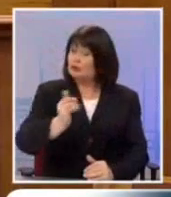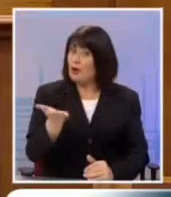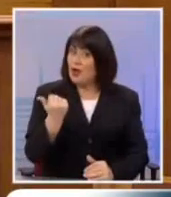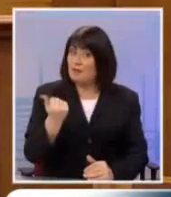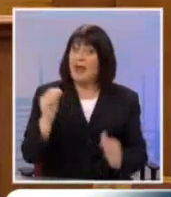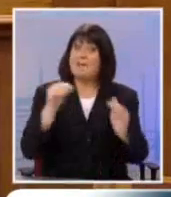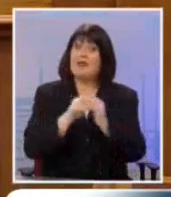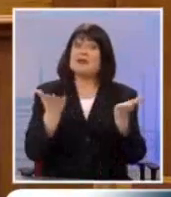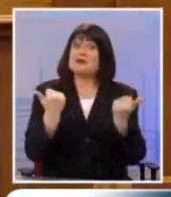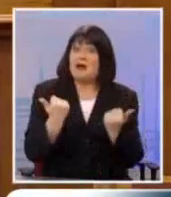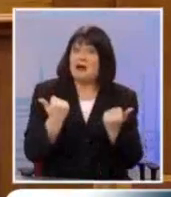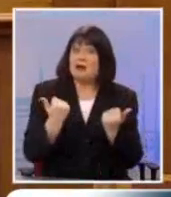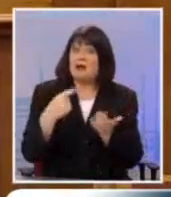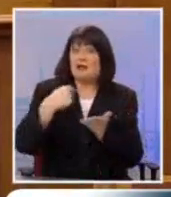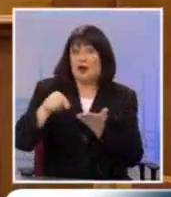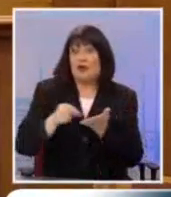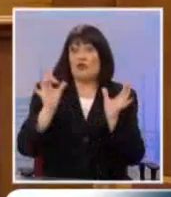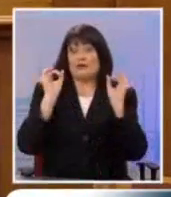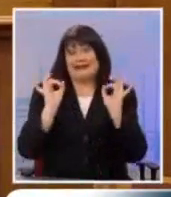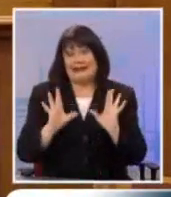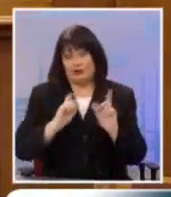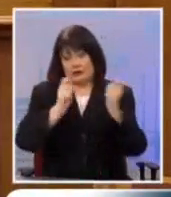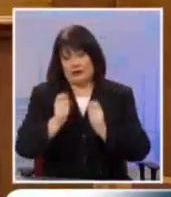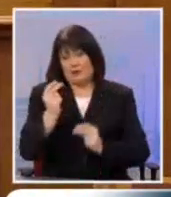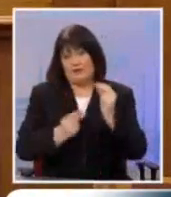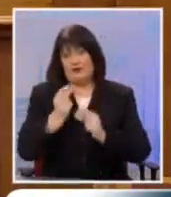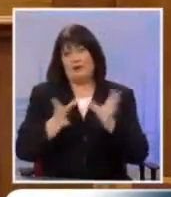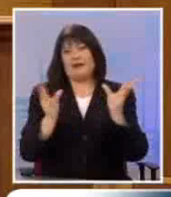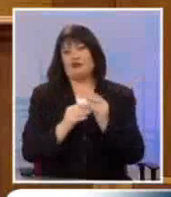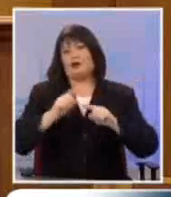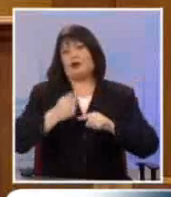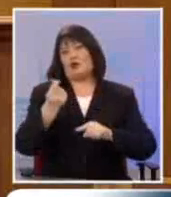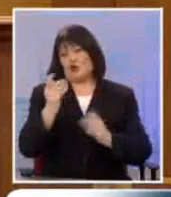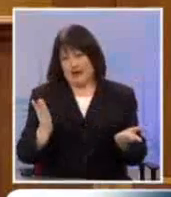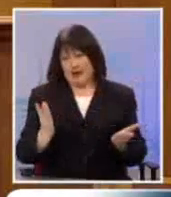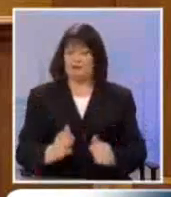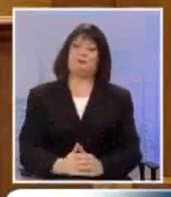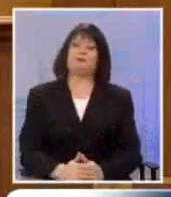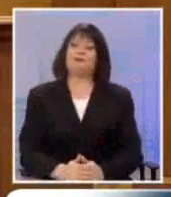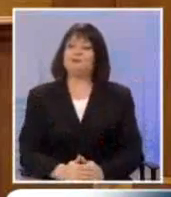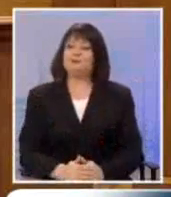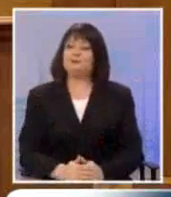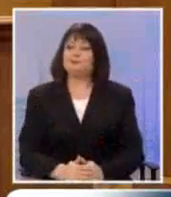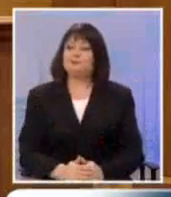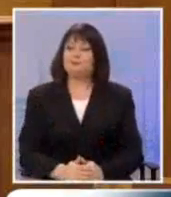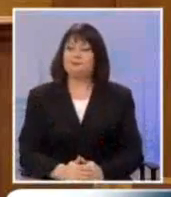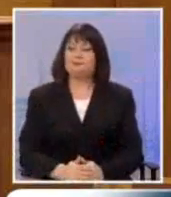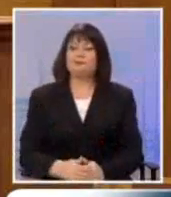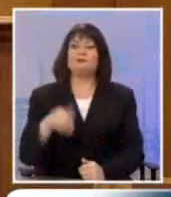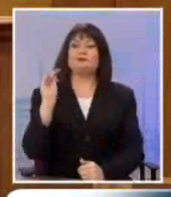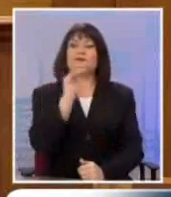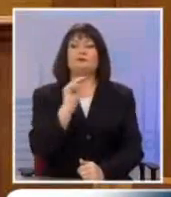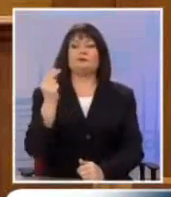έρχονται επενδύσεις, ούτε διορθώνονται τα διαρθωτικά προβλήματα της ελληνικής οικονομίας. Κύριοι και κύριοι